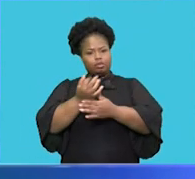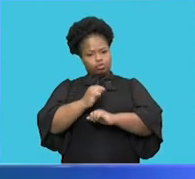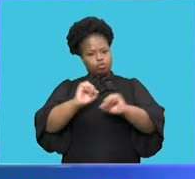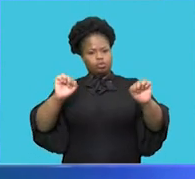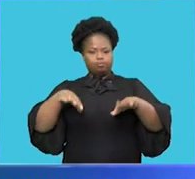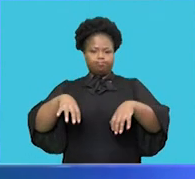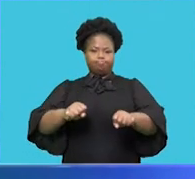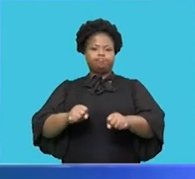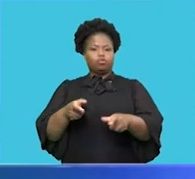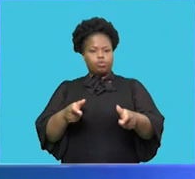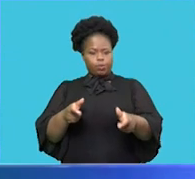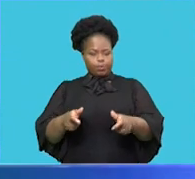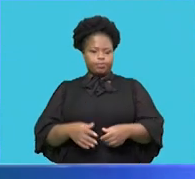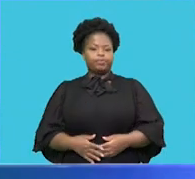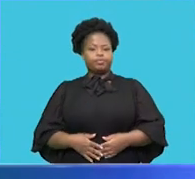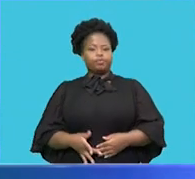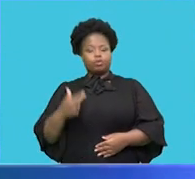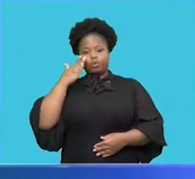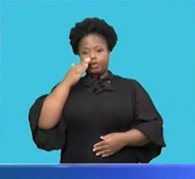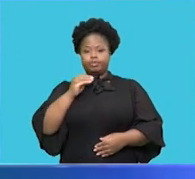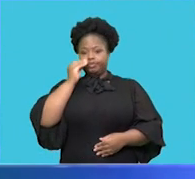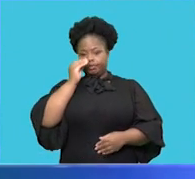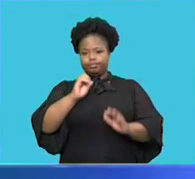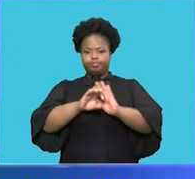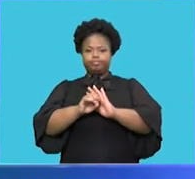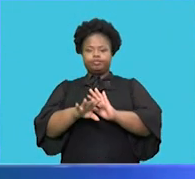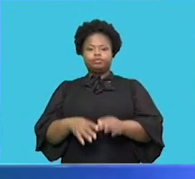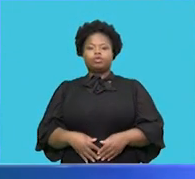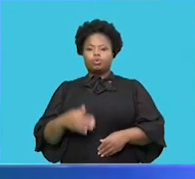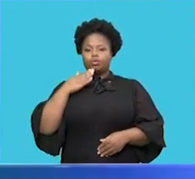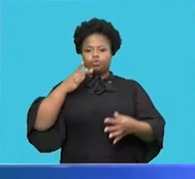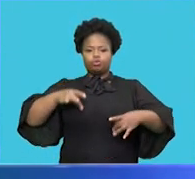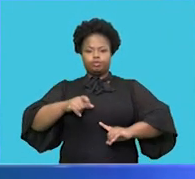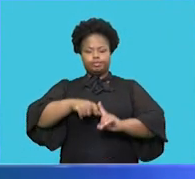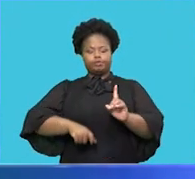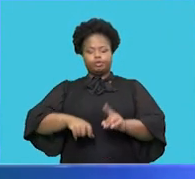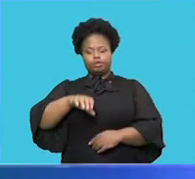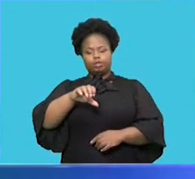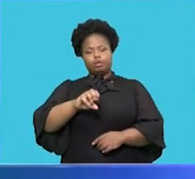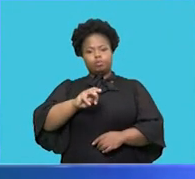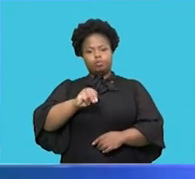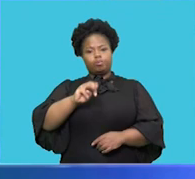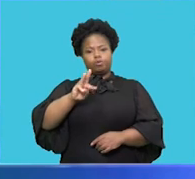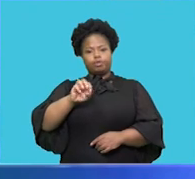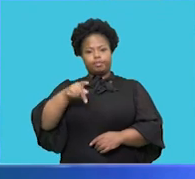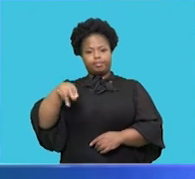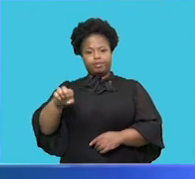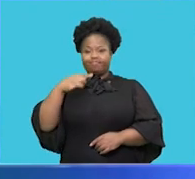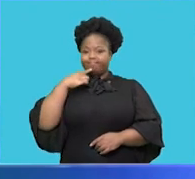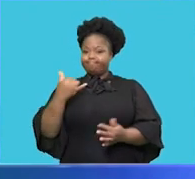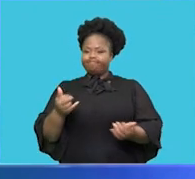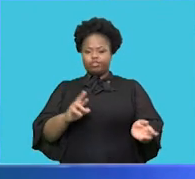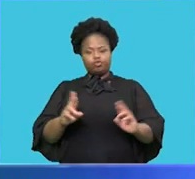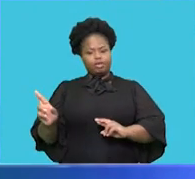siphathele yona. Ekhuluma kwizithangami sabezwe kulezi ndaba, uhlalo kazwelonke kwa-IEC ukhomishana Soweto Mwepia uthi-ke